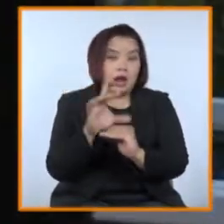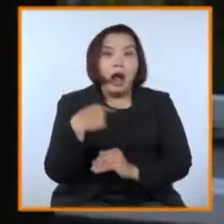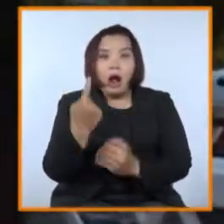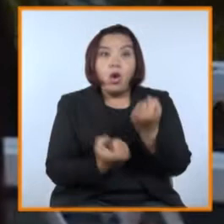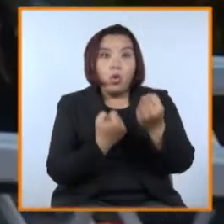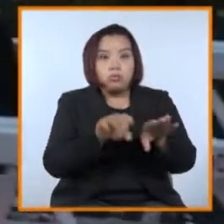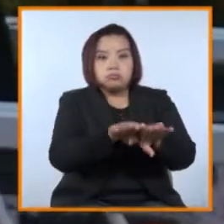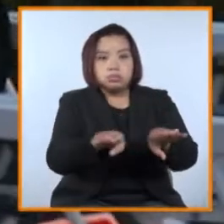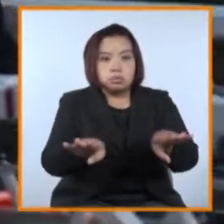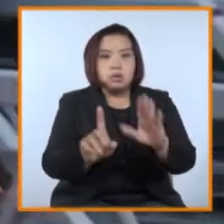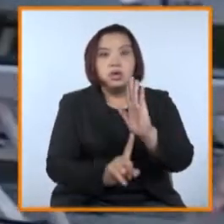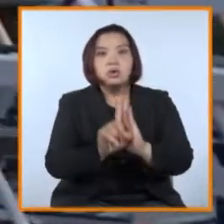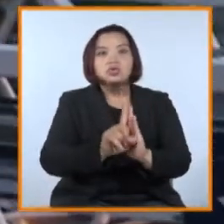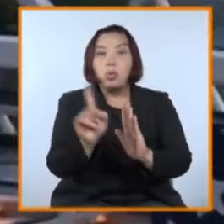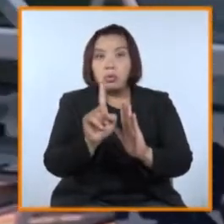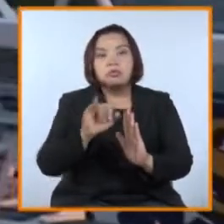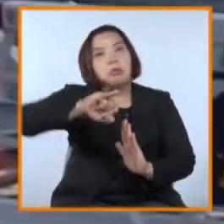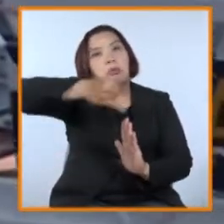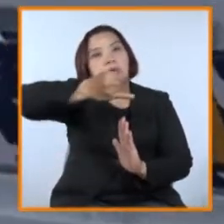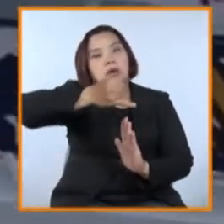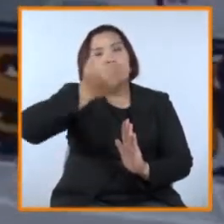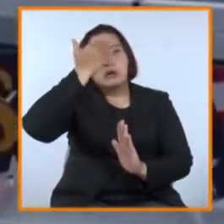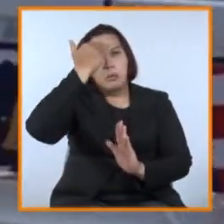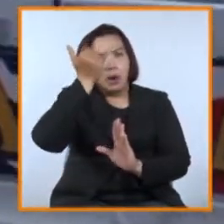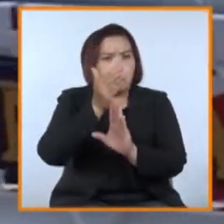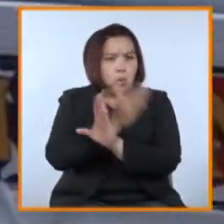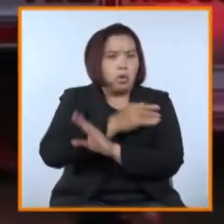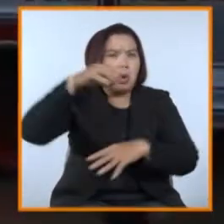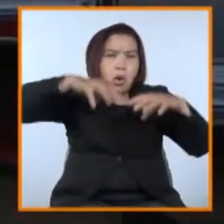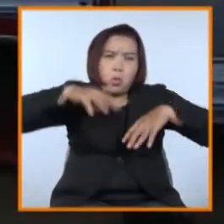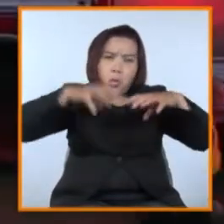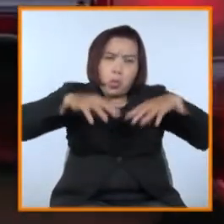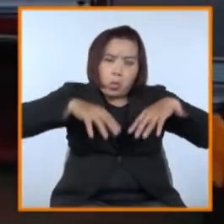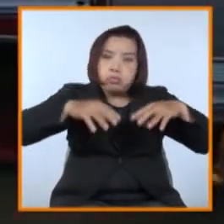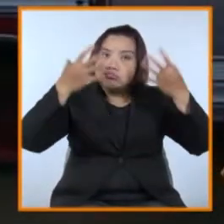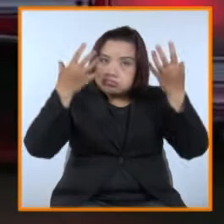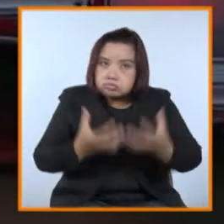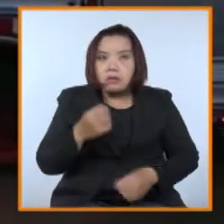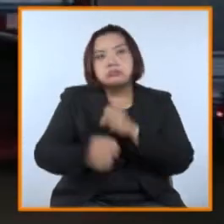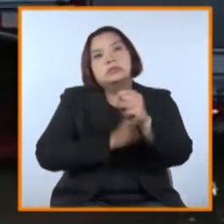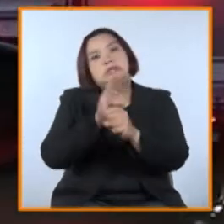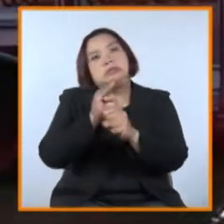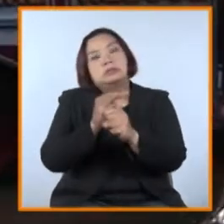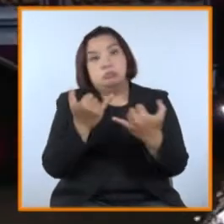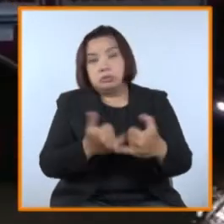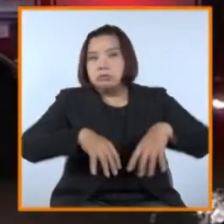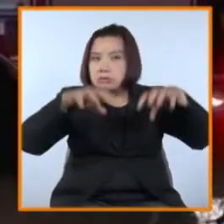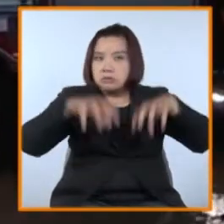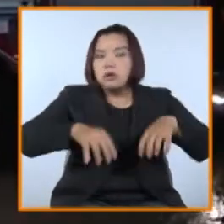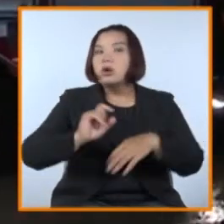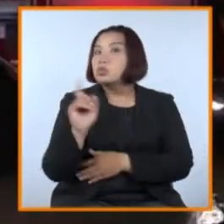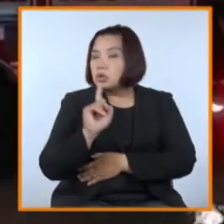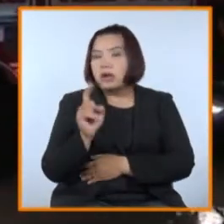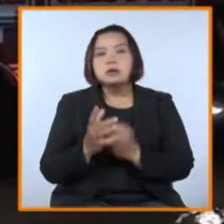ทกลางน้ำท่วมสูงตั้งแต่วันจันทร์หลังจากฝนตกหนักที่สุดในรอบเกือบ40ปีจนเกิดน้ำท่วมหนักทั่วเมืองตั้งแ